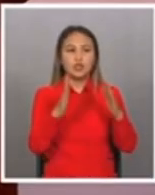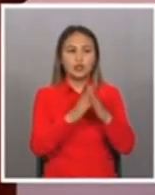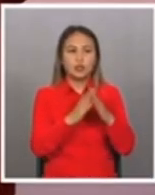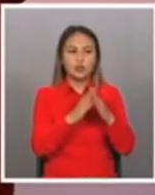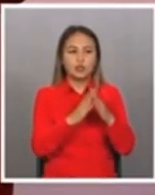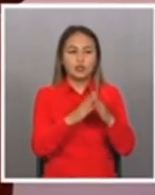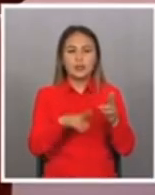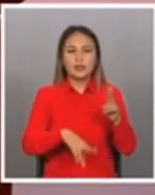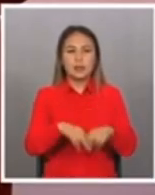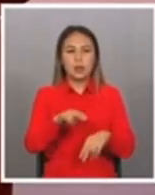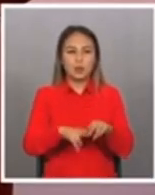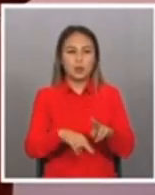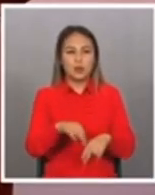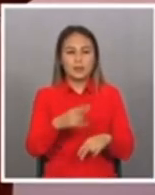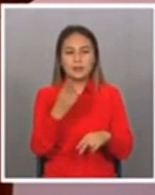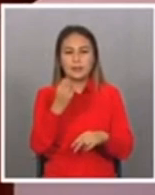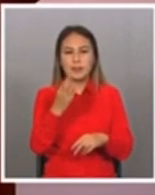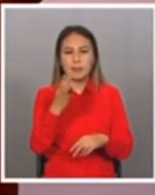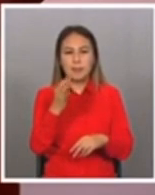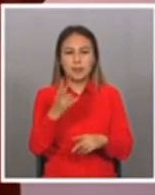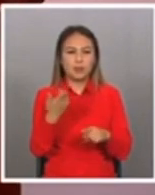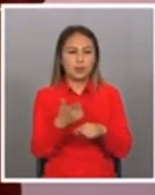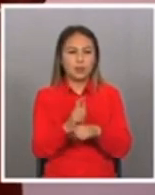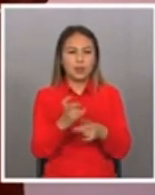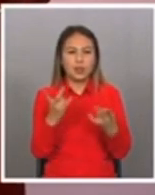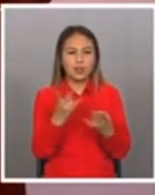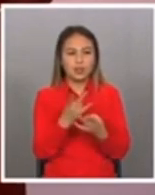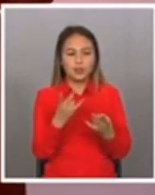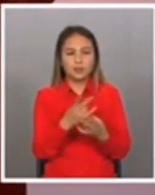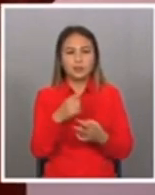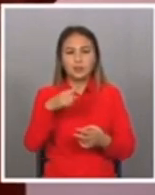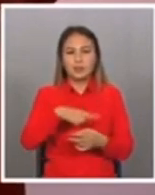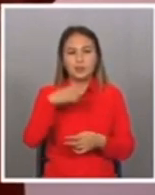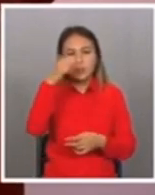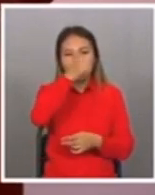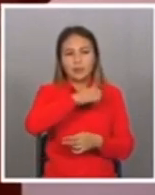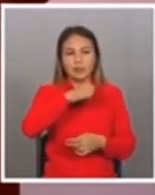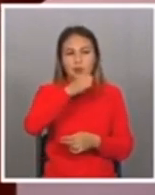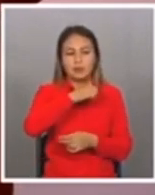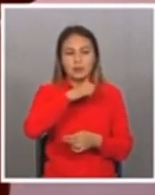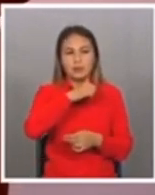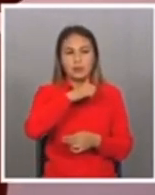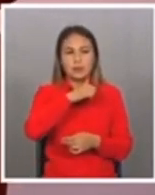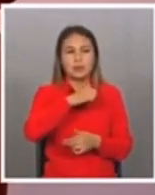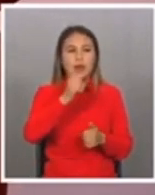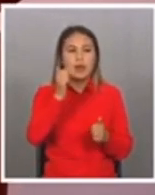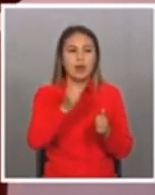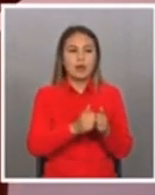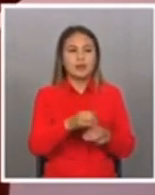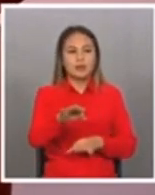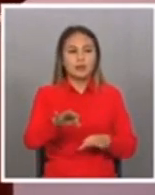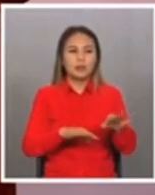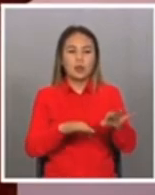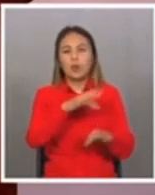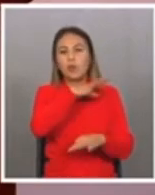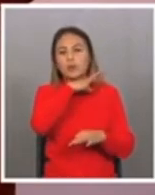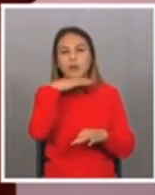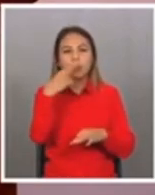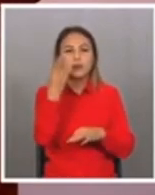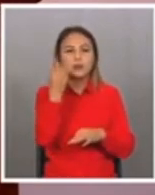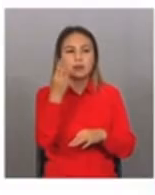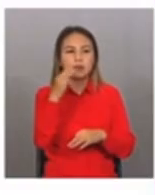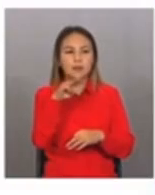салуға цемент өте қажет. Биыл әр гектардан